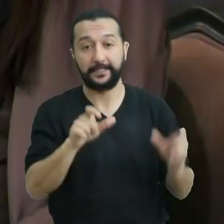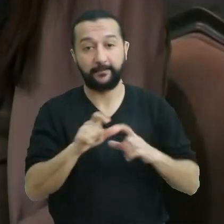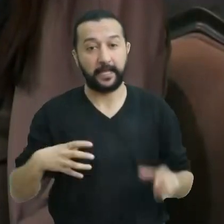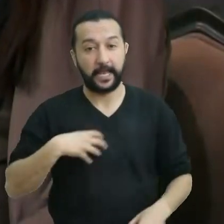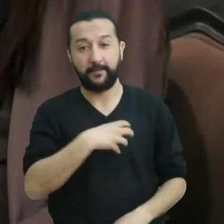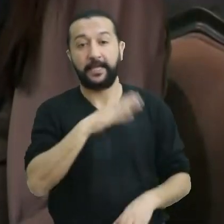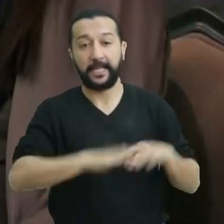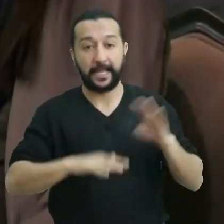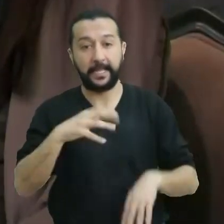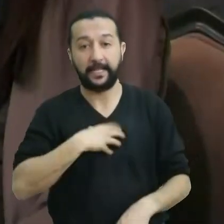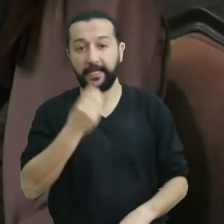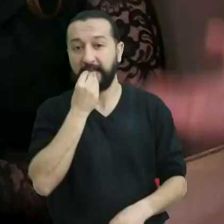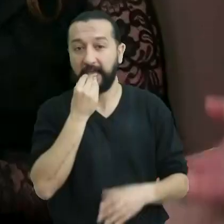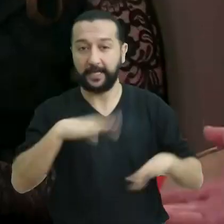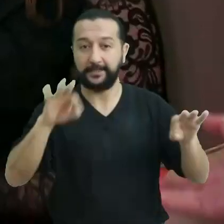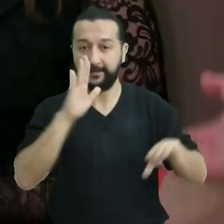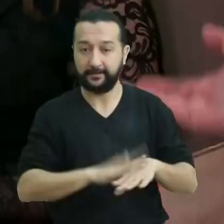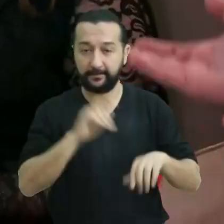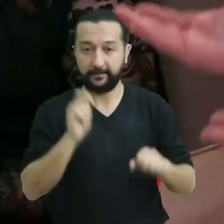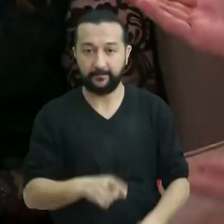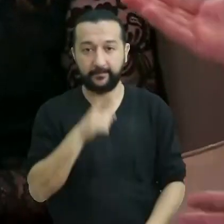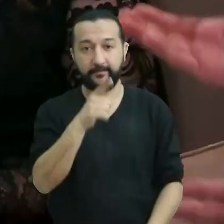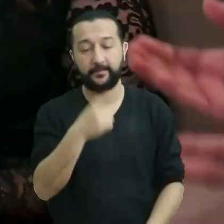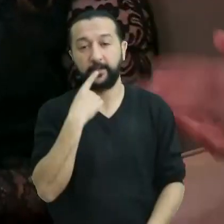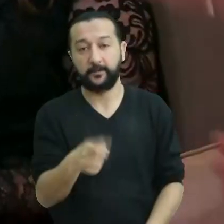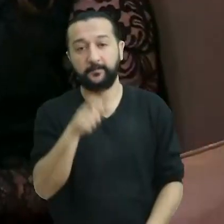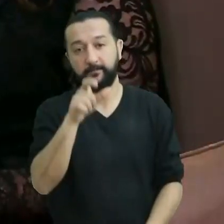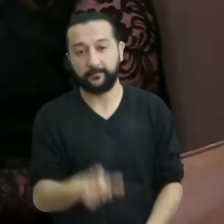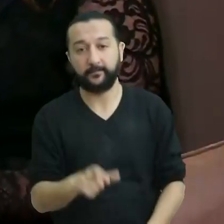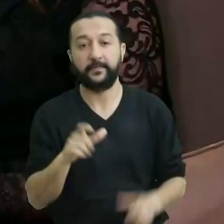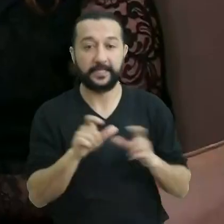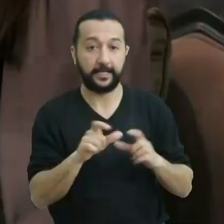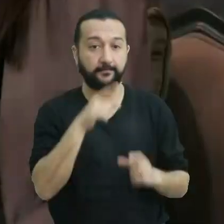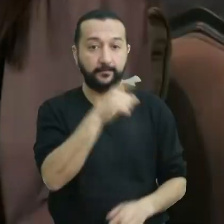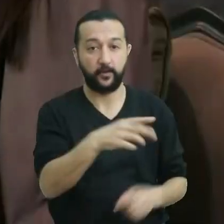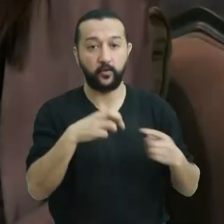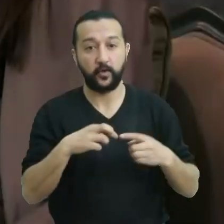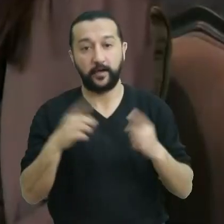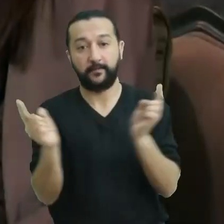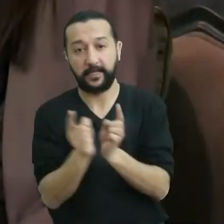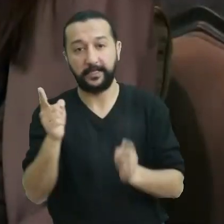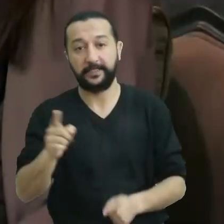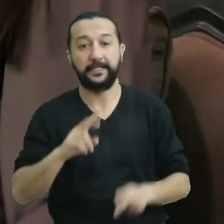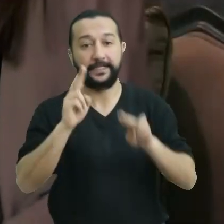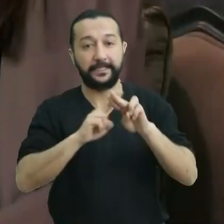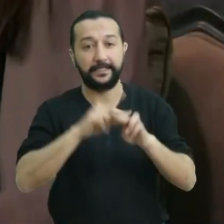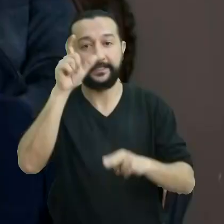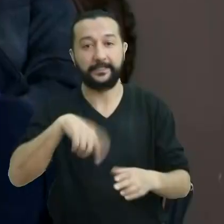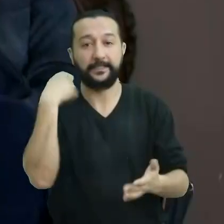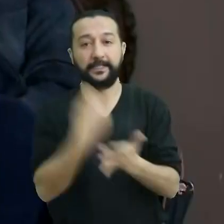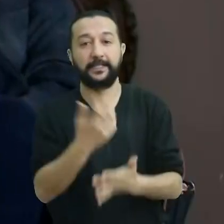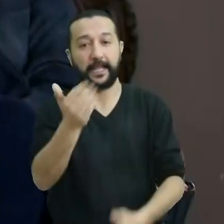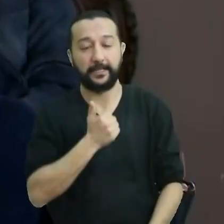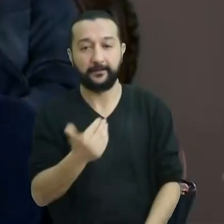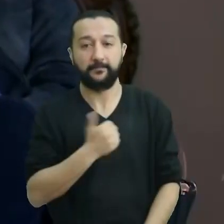Serpil anneme kendi elleriyle yemek hazırladı. Efendime söyleyeyim işte Sarp rüyama yıldız satın aldı.